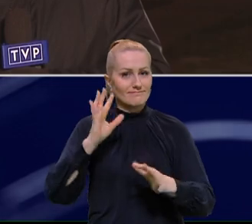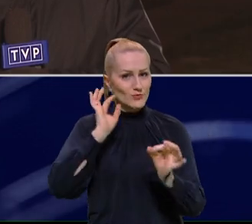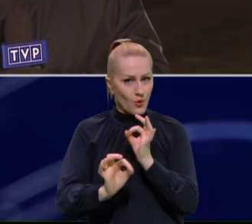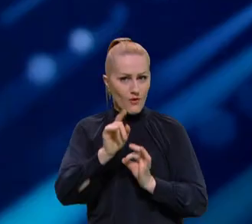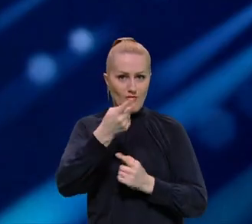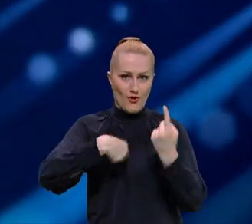relację. Dziękuję.